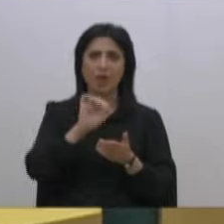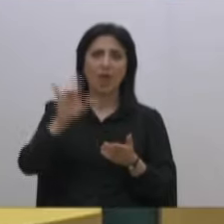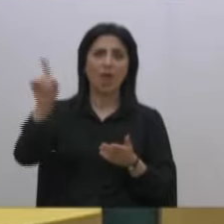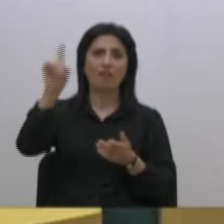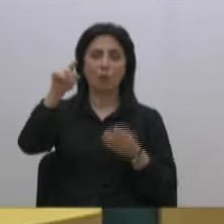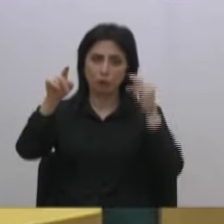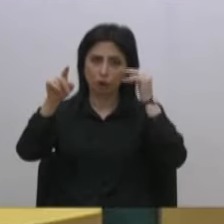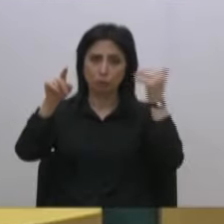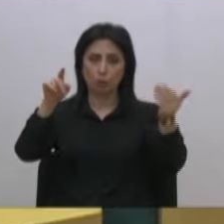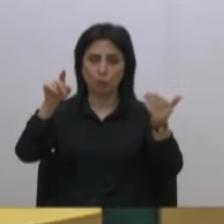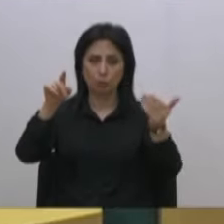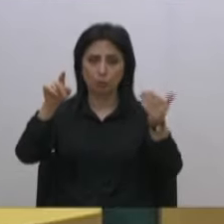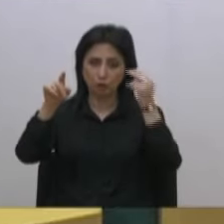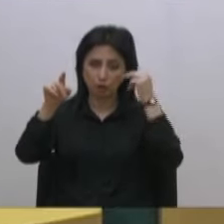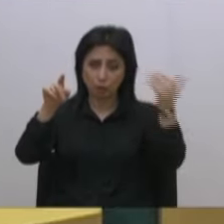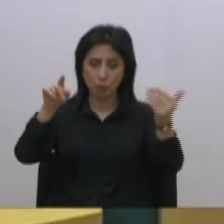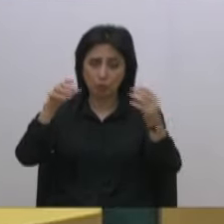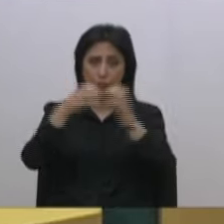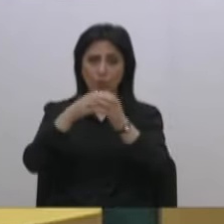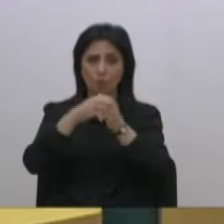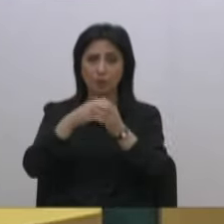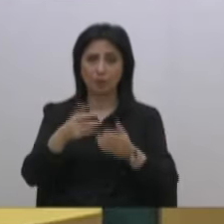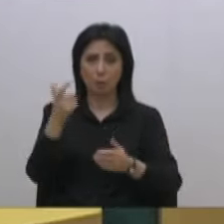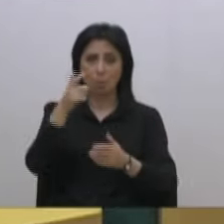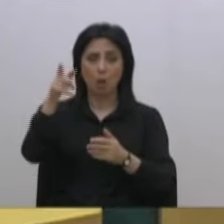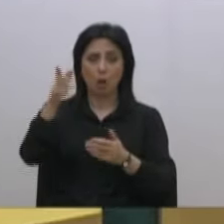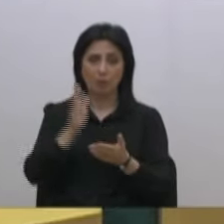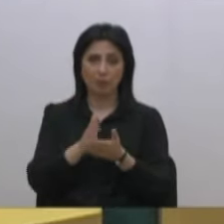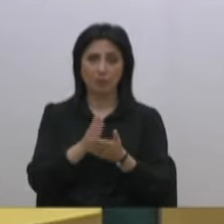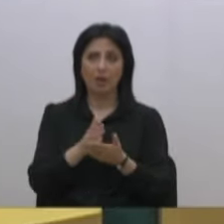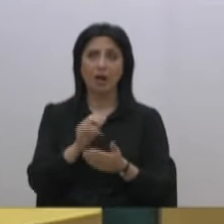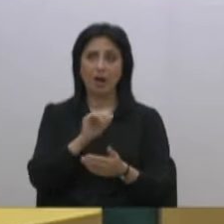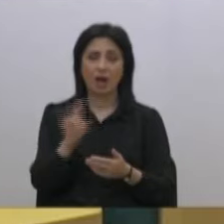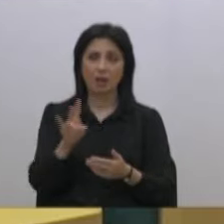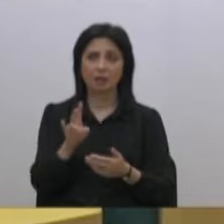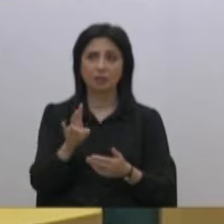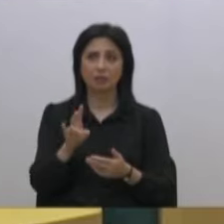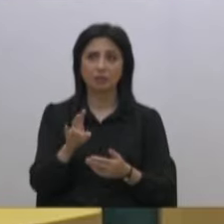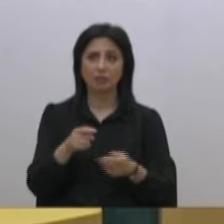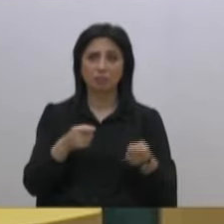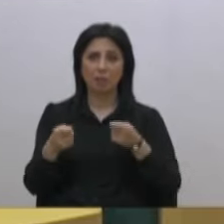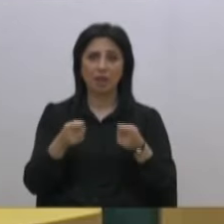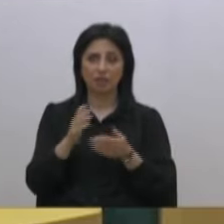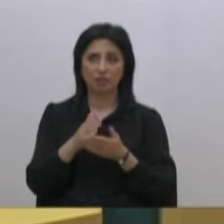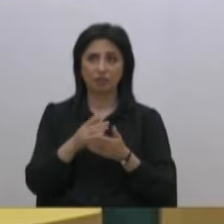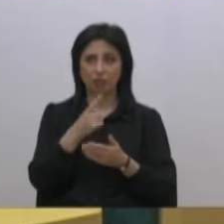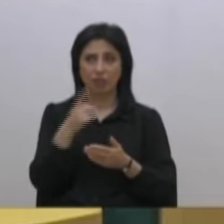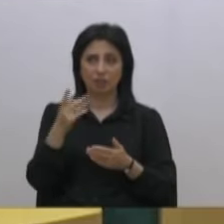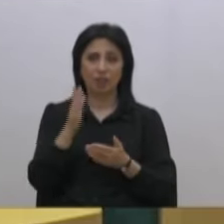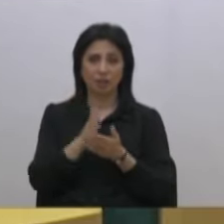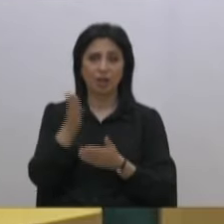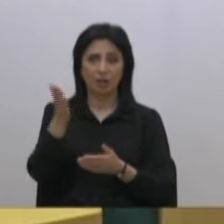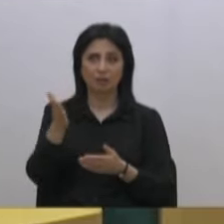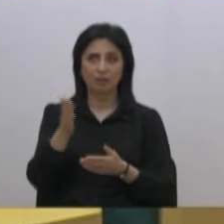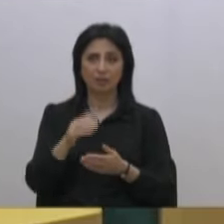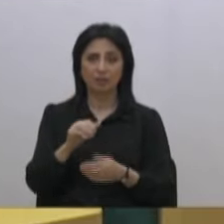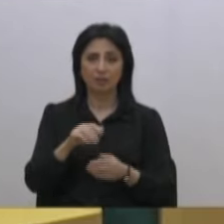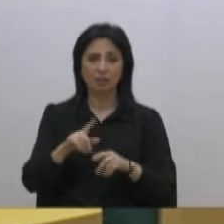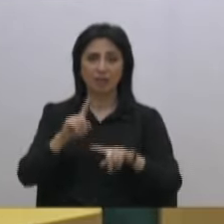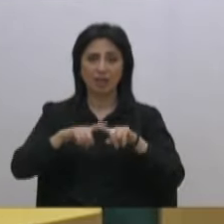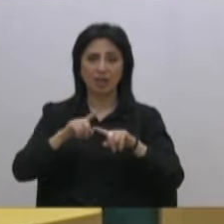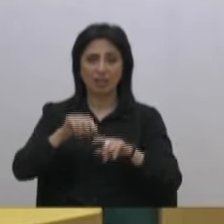ევროპაში, რომლებსაც ჩინური კომპანიები ამ ფლობელობაში არიან, ან იმაში მართვაში აქვთ. ერთ-ერთი ასეთი არის ათენის